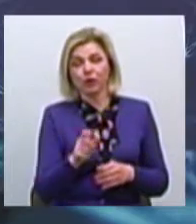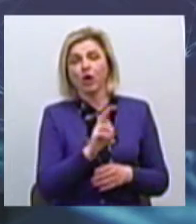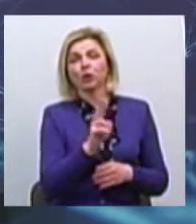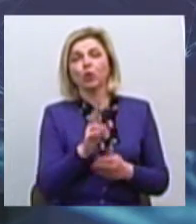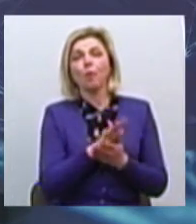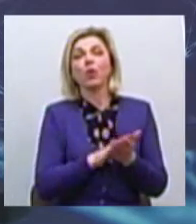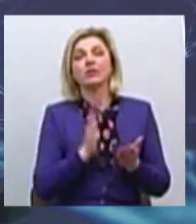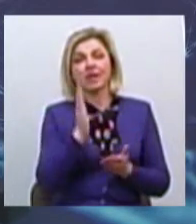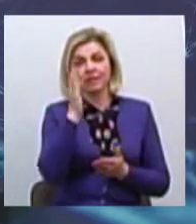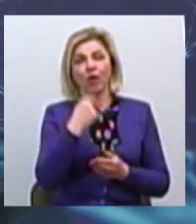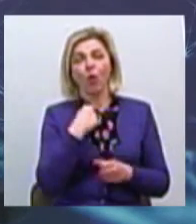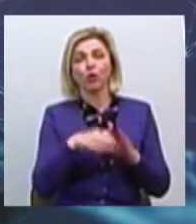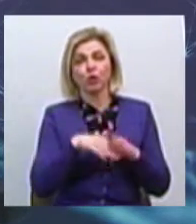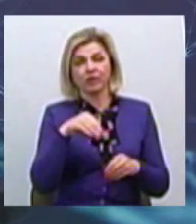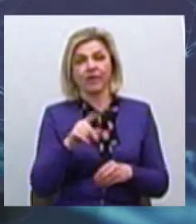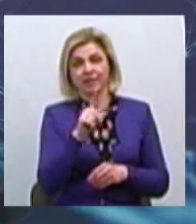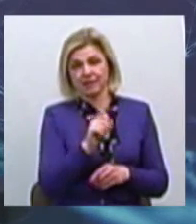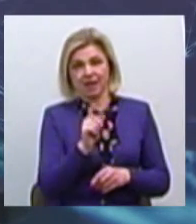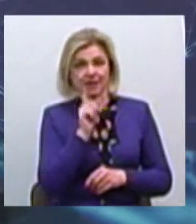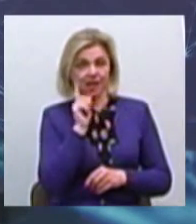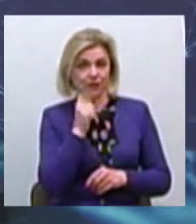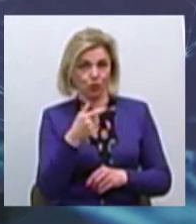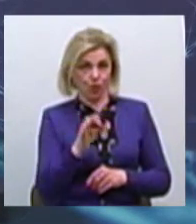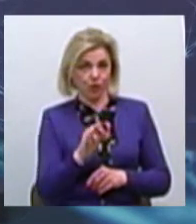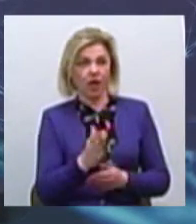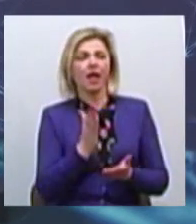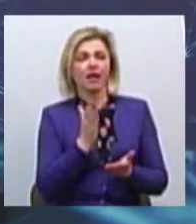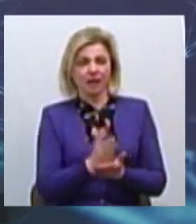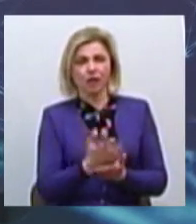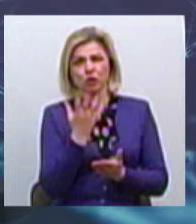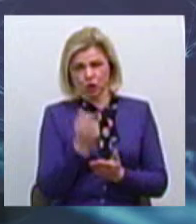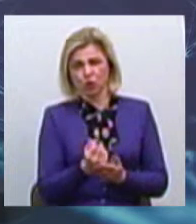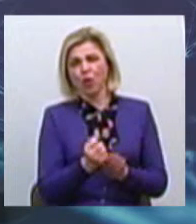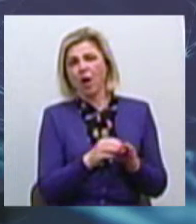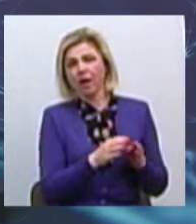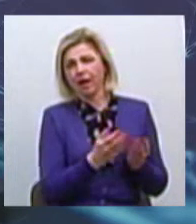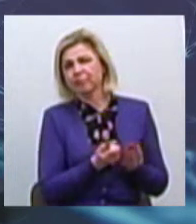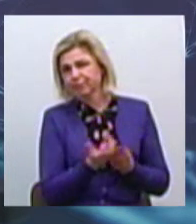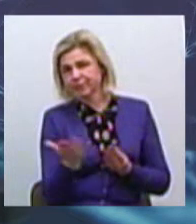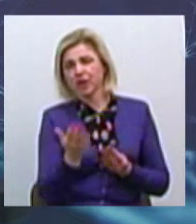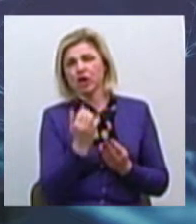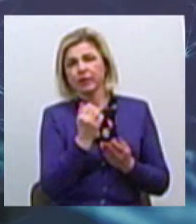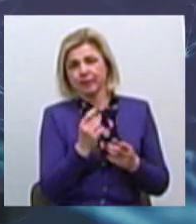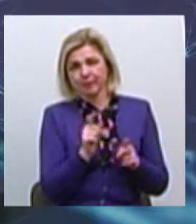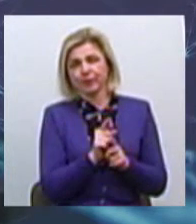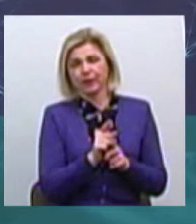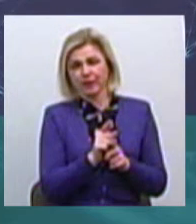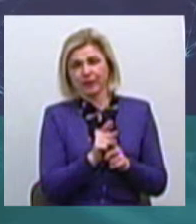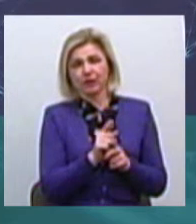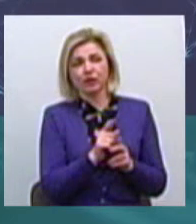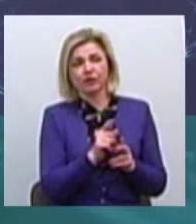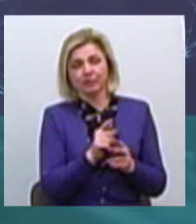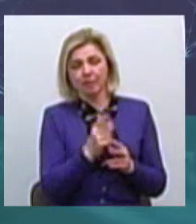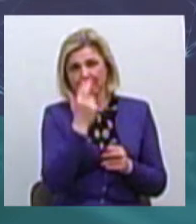впоследствии проголосувала за Володимира Зеленського. Примерно. Є ще там цілий набор штампів, ну, це, в